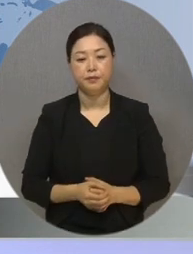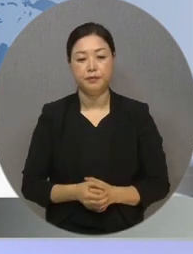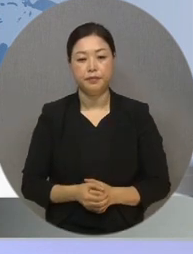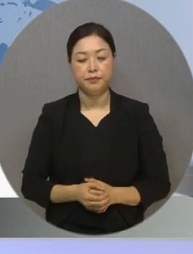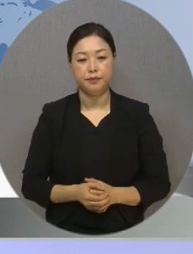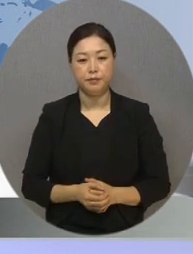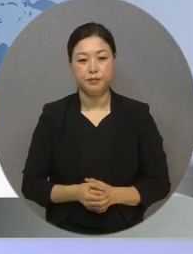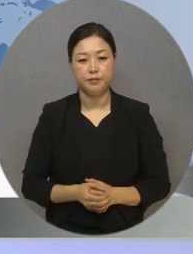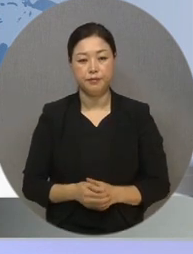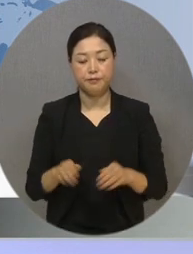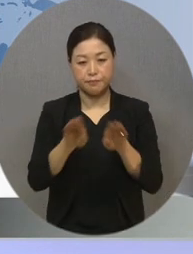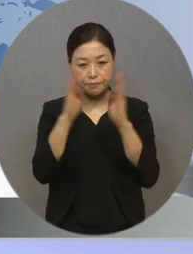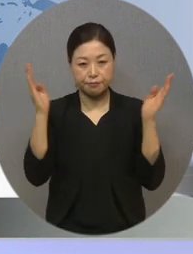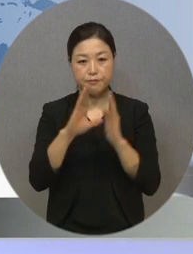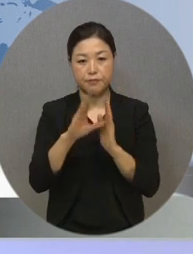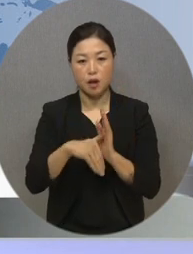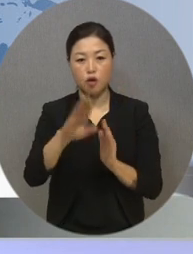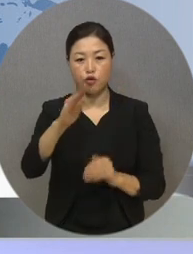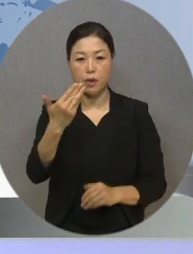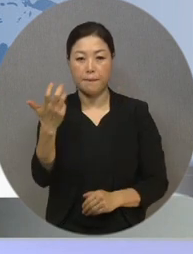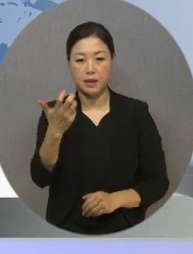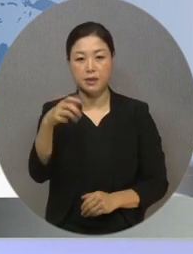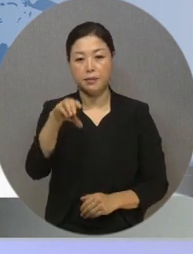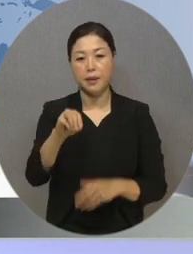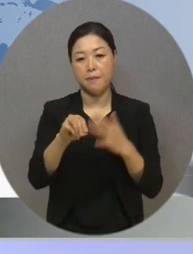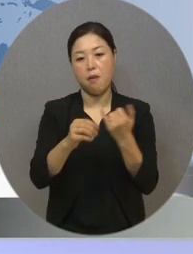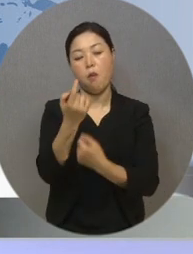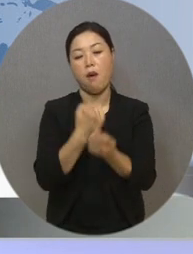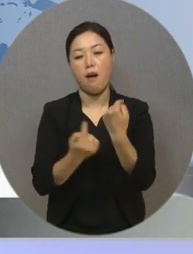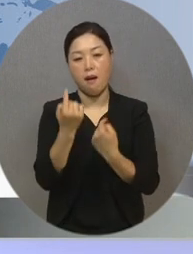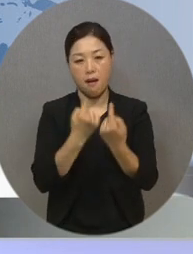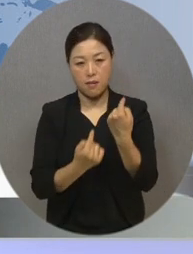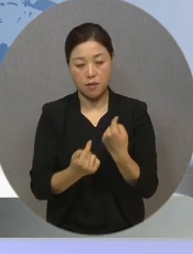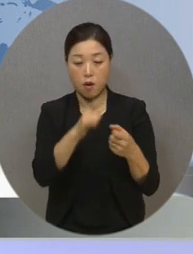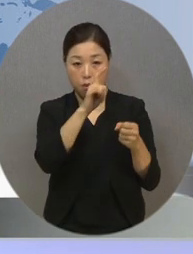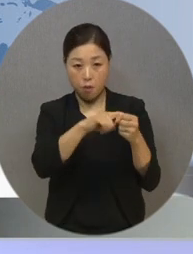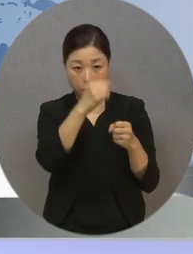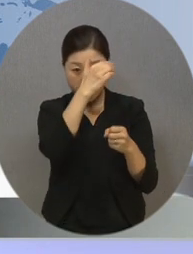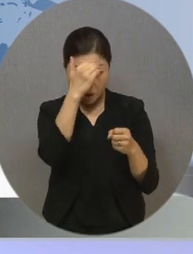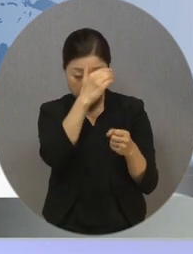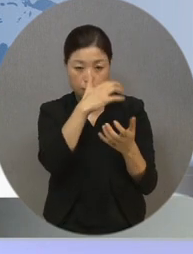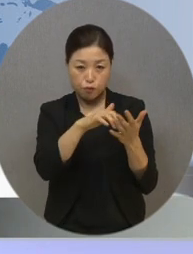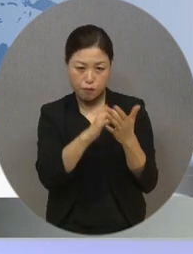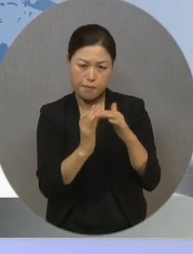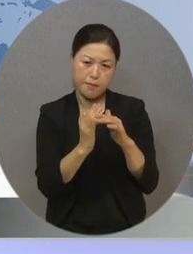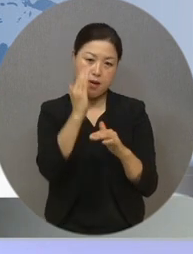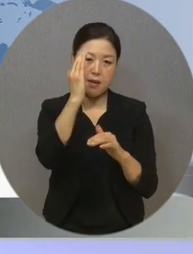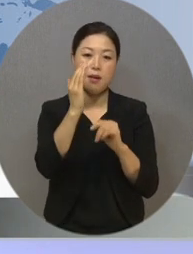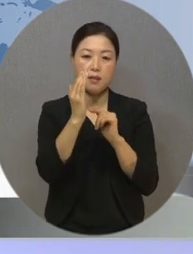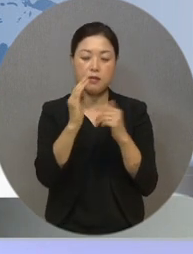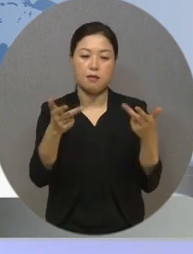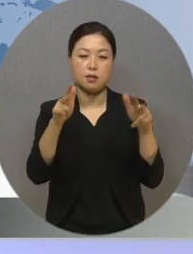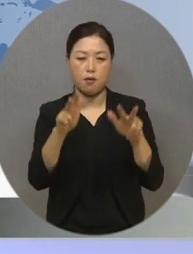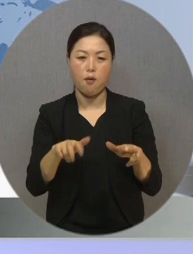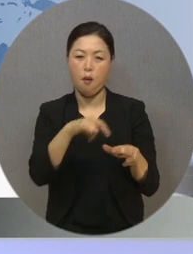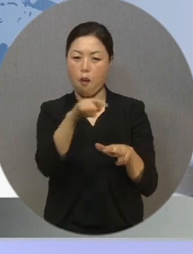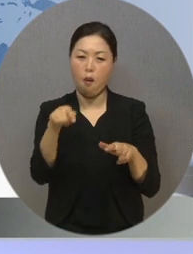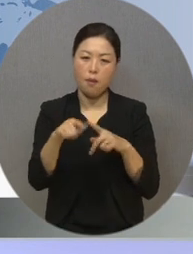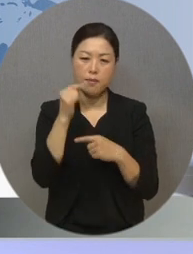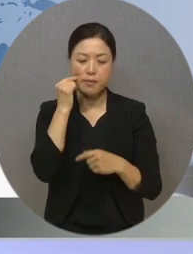기간 동안 980만 명의 관람객이 방문하며 목표 관람객을 훨씬 웃도는 정원 신화를